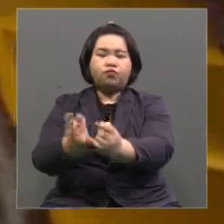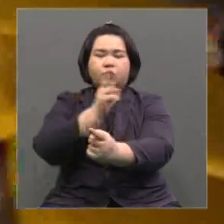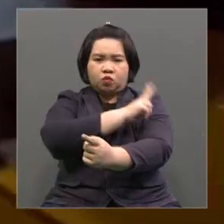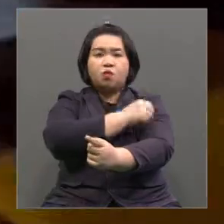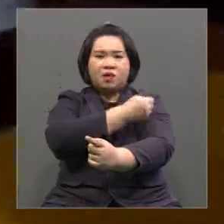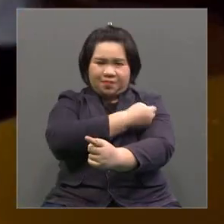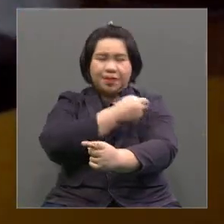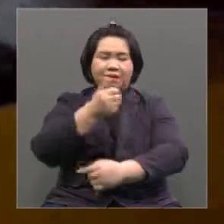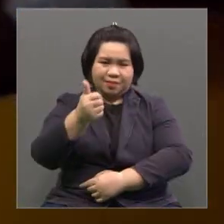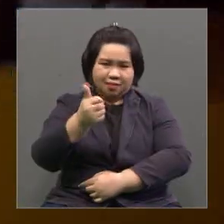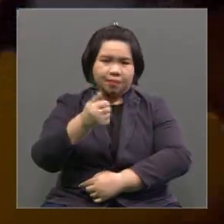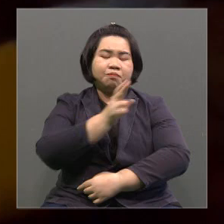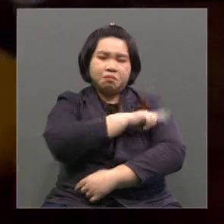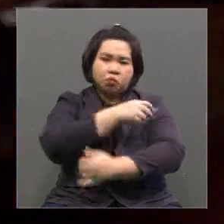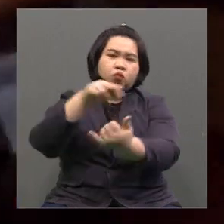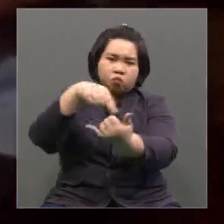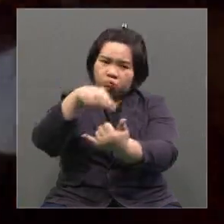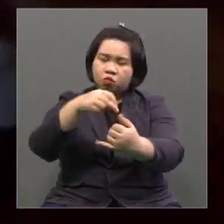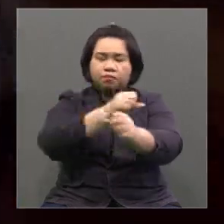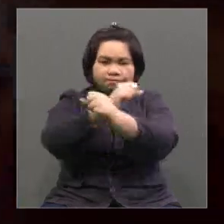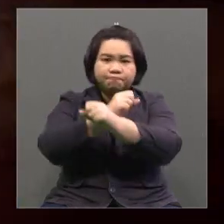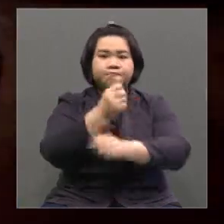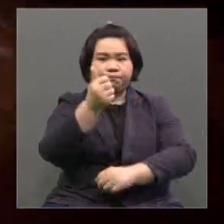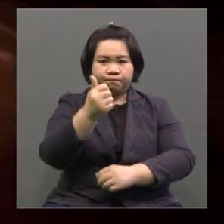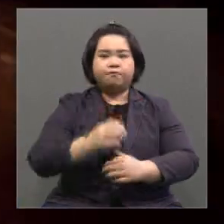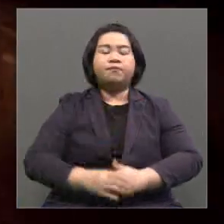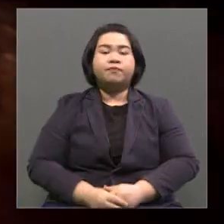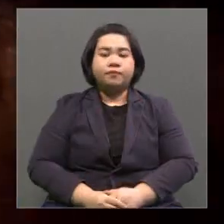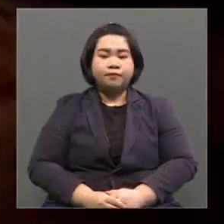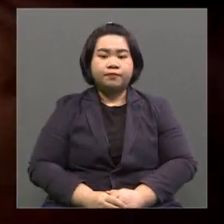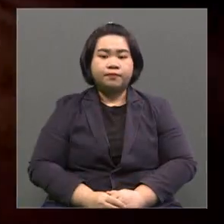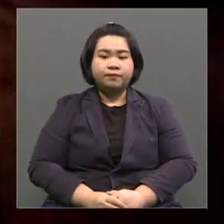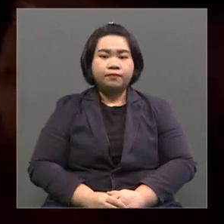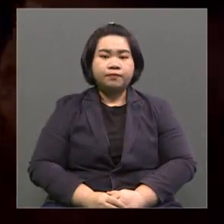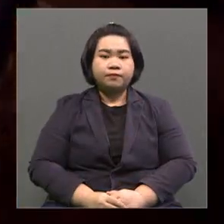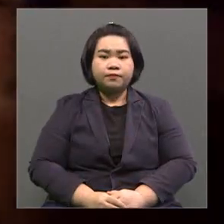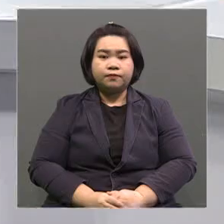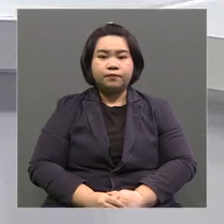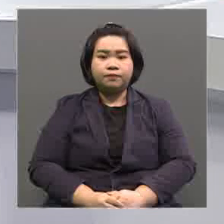โรงพยาบาลสงขลาถึงมือแพทย์แล้วอย่างปลอดภัยค่ะ